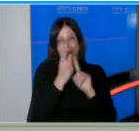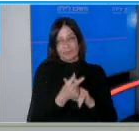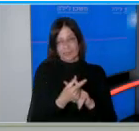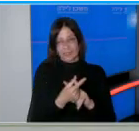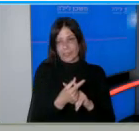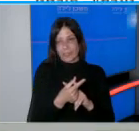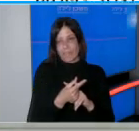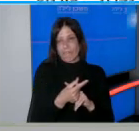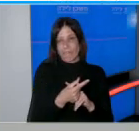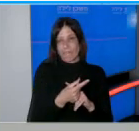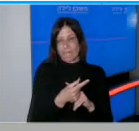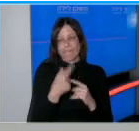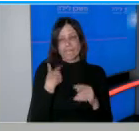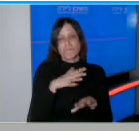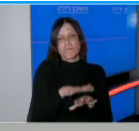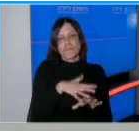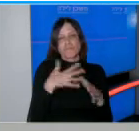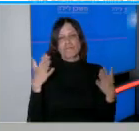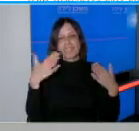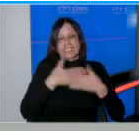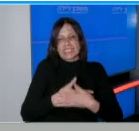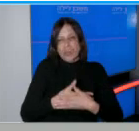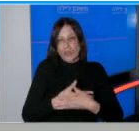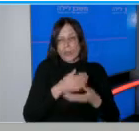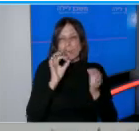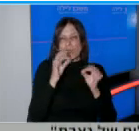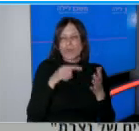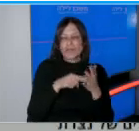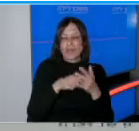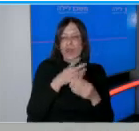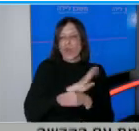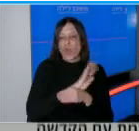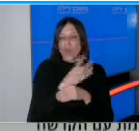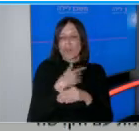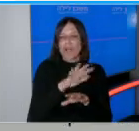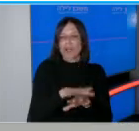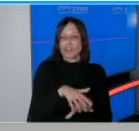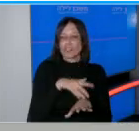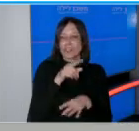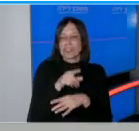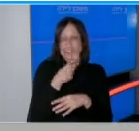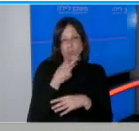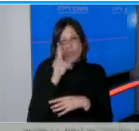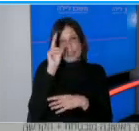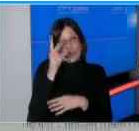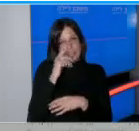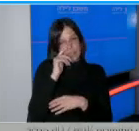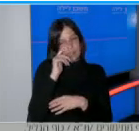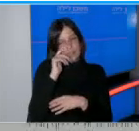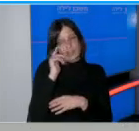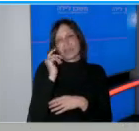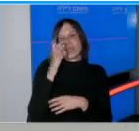לאיזשהו, אני חושבת שאת ההסתגרות הזאת, אולי גם עכשיו בעיקר בעקבות הקורונה אנחנו מרגישים את זה יותר,